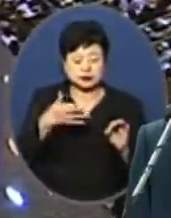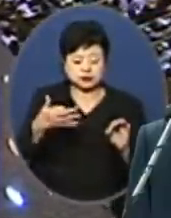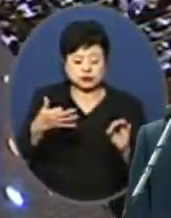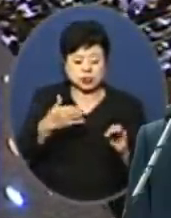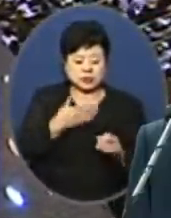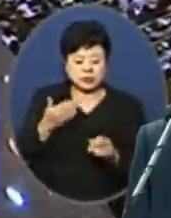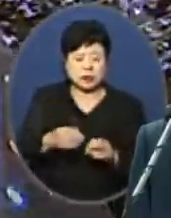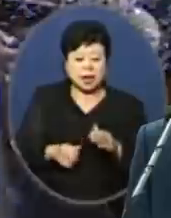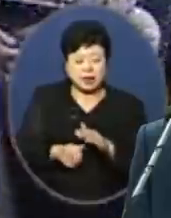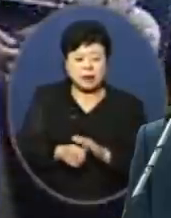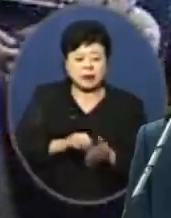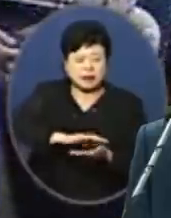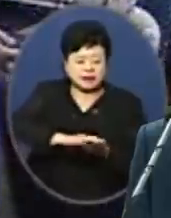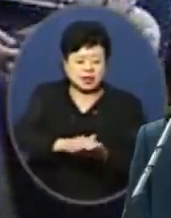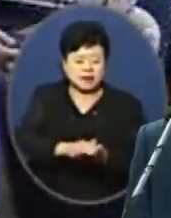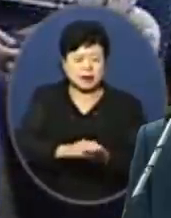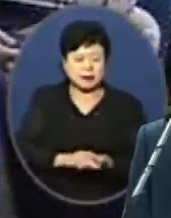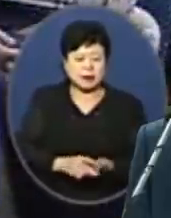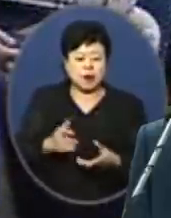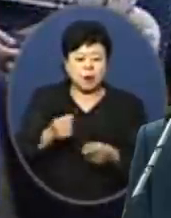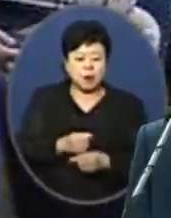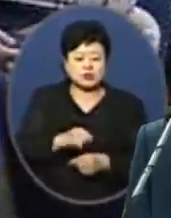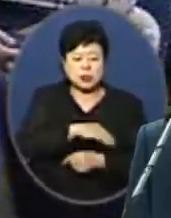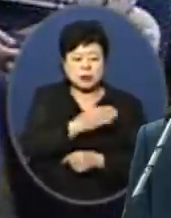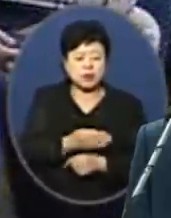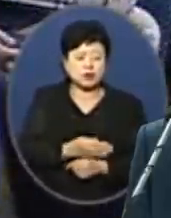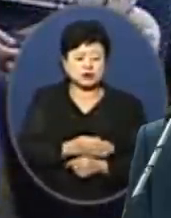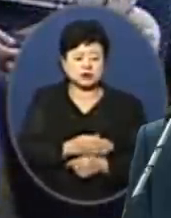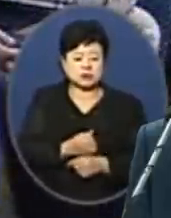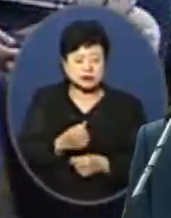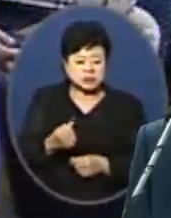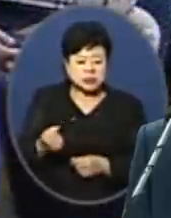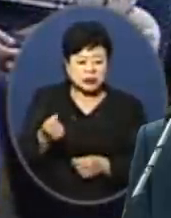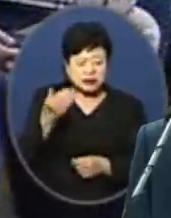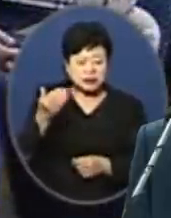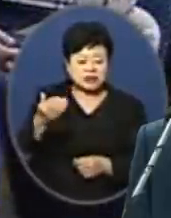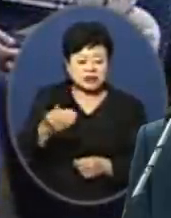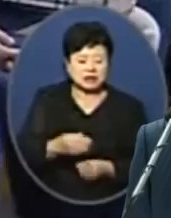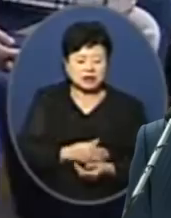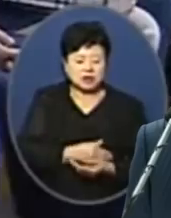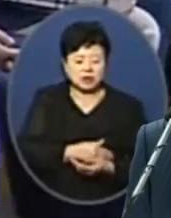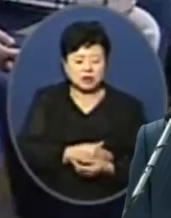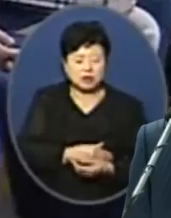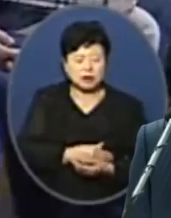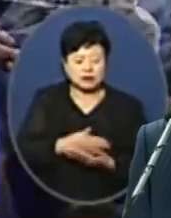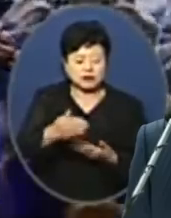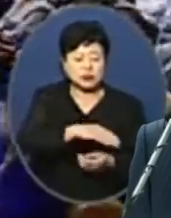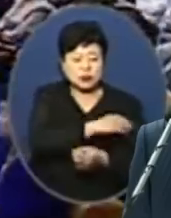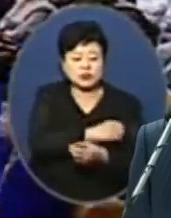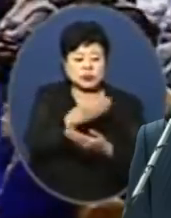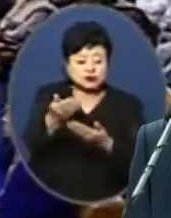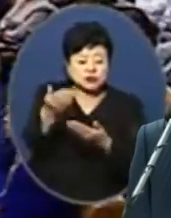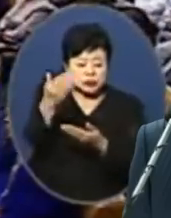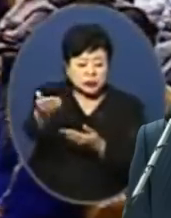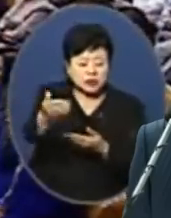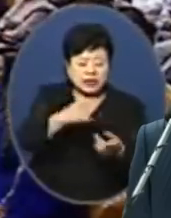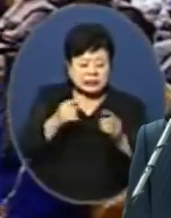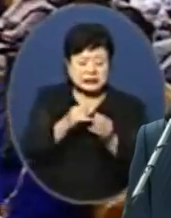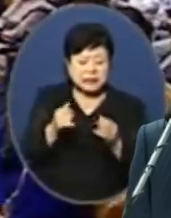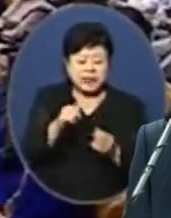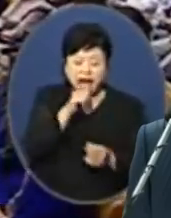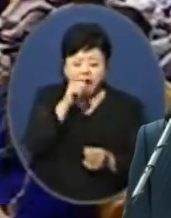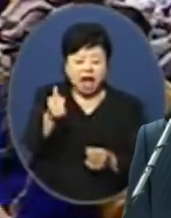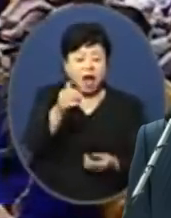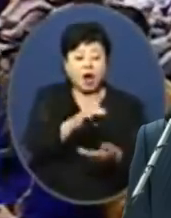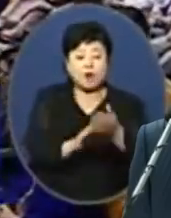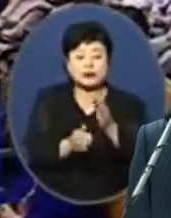내가 너희에게 뱀과 전갈을 밟으며 원수의 모든 능력을 제어할 권세를 주었으니 너희를 해할 자가